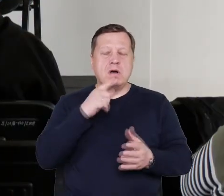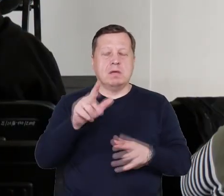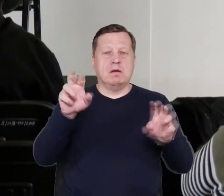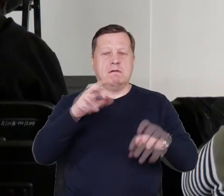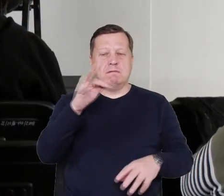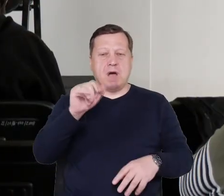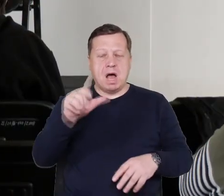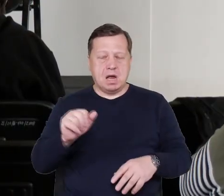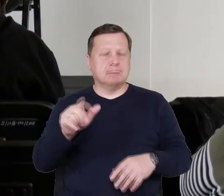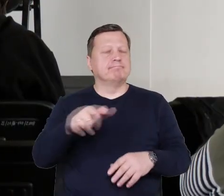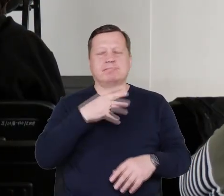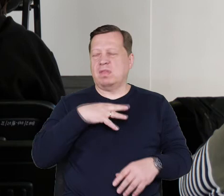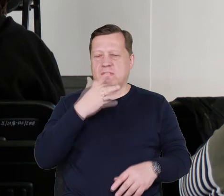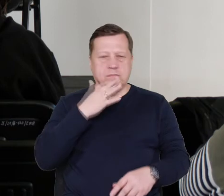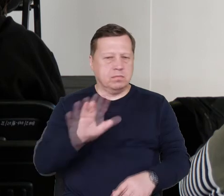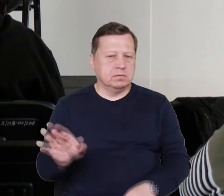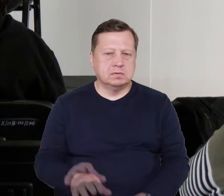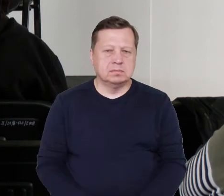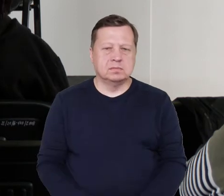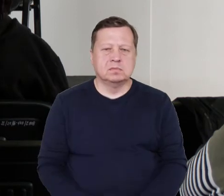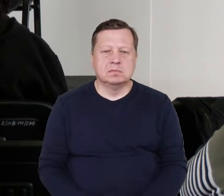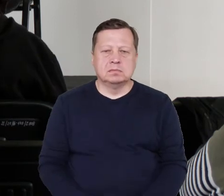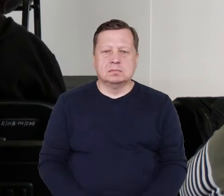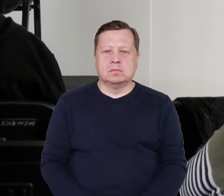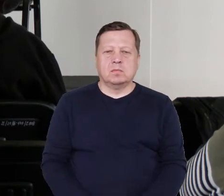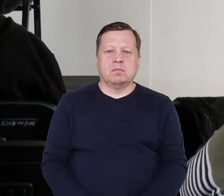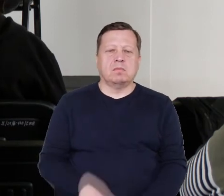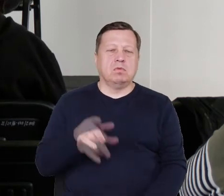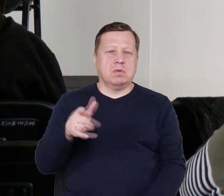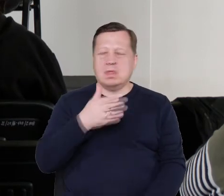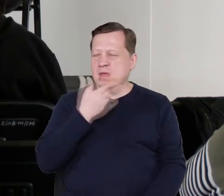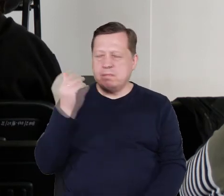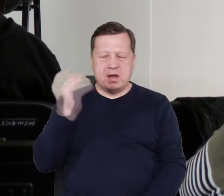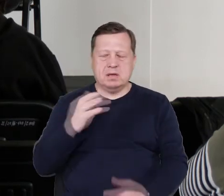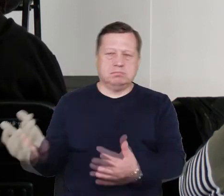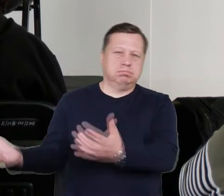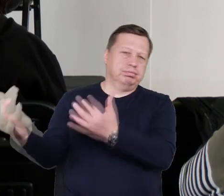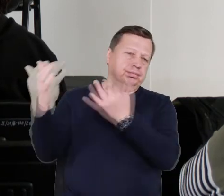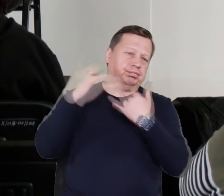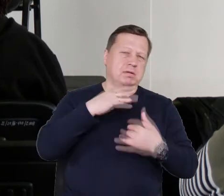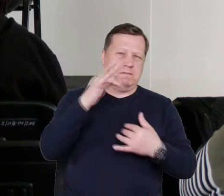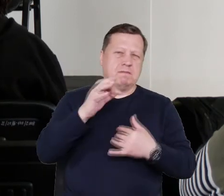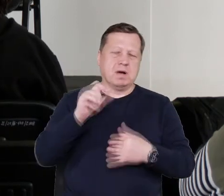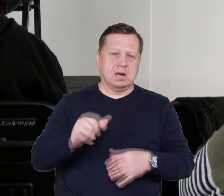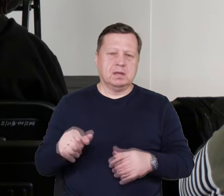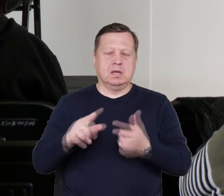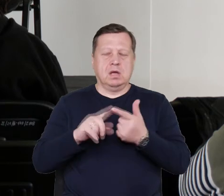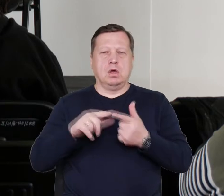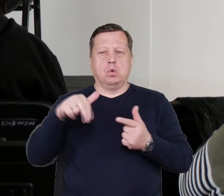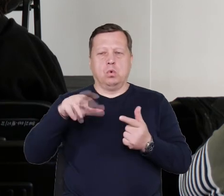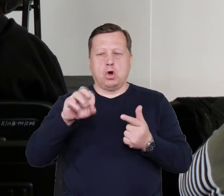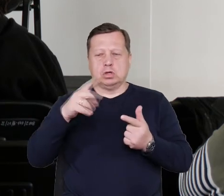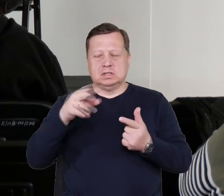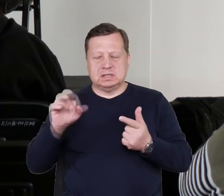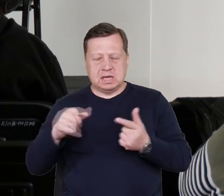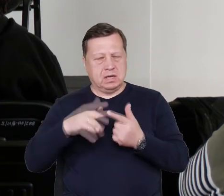przykład bo to też świętą od razu ustawia dziewczyny dyskusję tutaj nie mamy do czynienia jeszcze żaden sposób z falą inna kwestia jest uchodźca